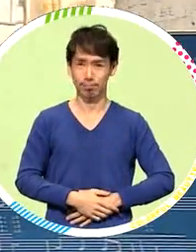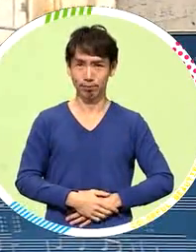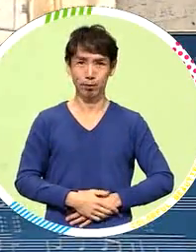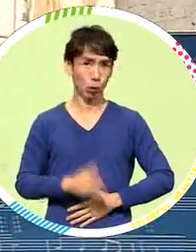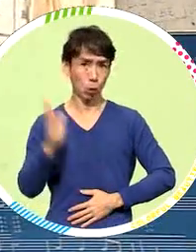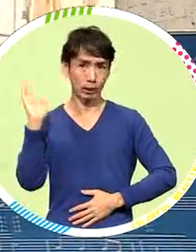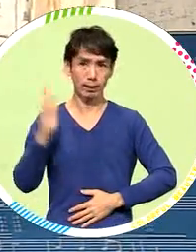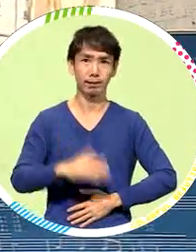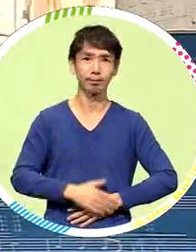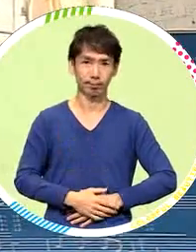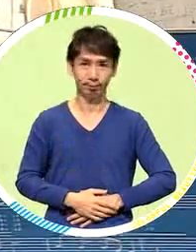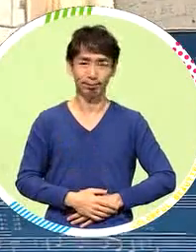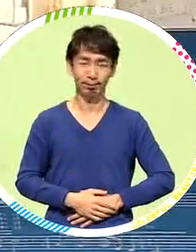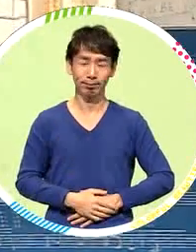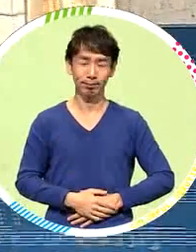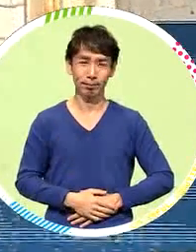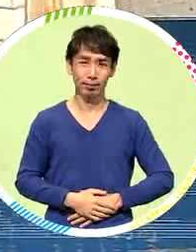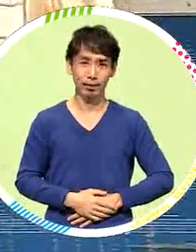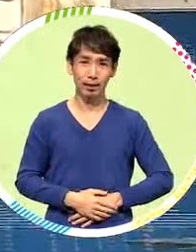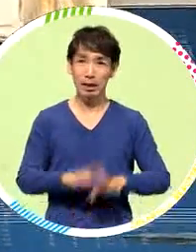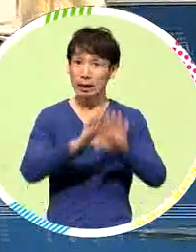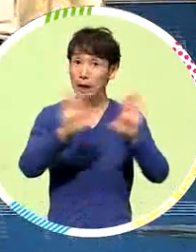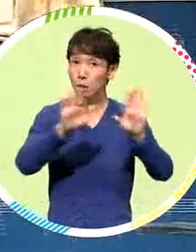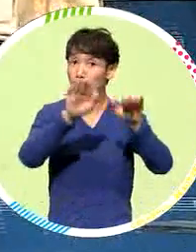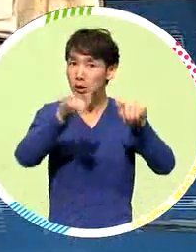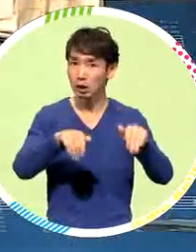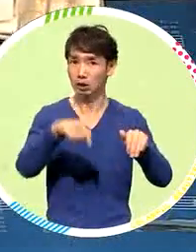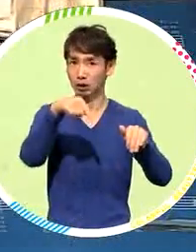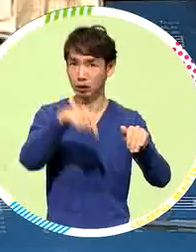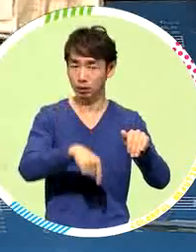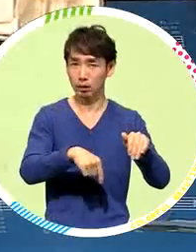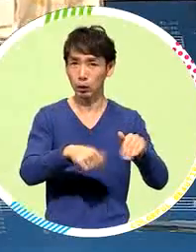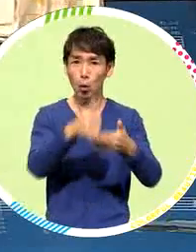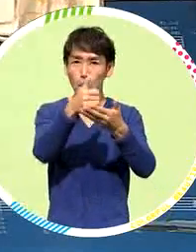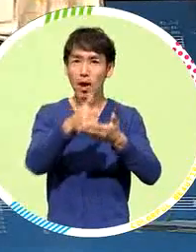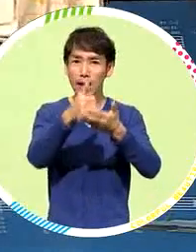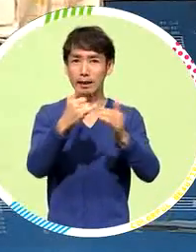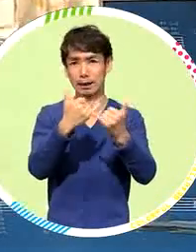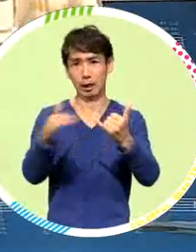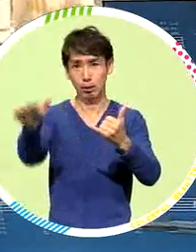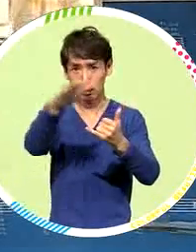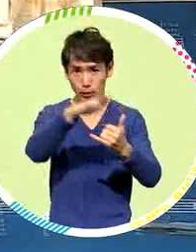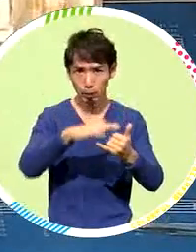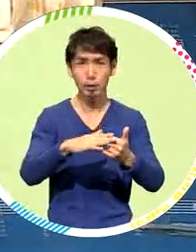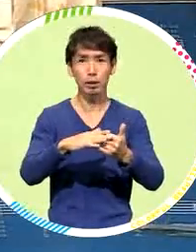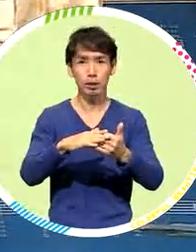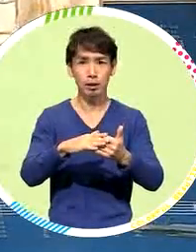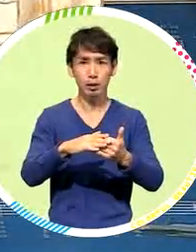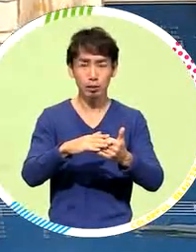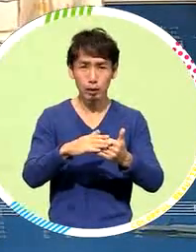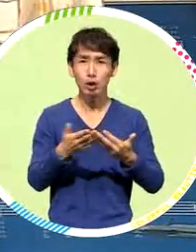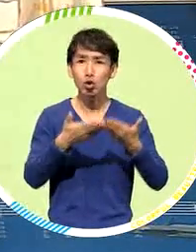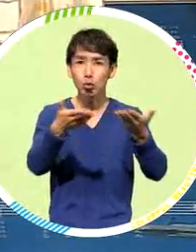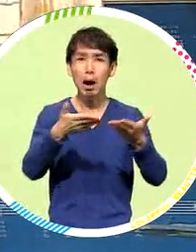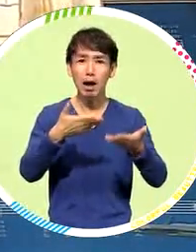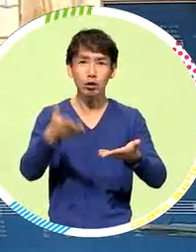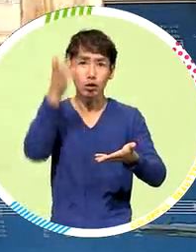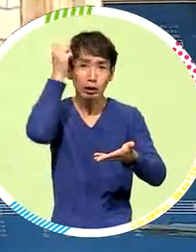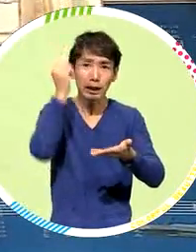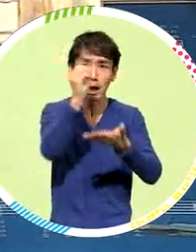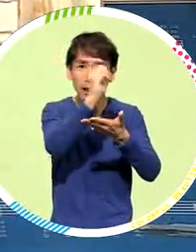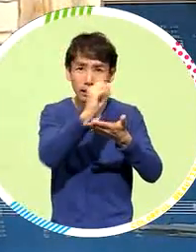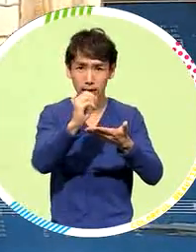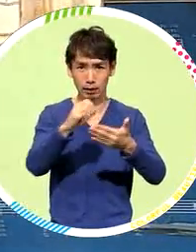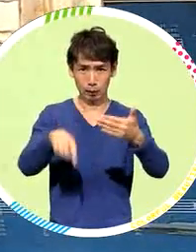こちらにはあのその開庁式の来賓の方に配る記念品などもん